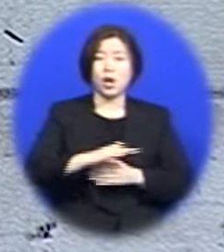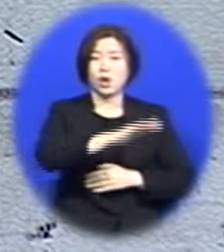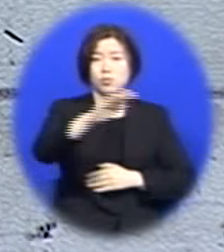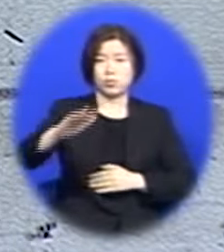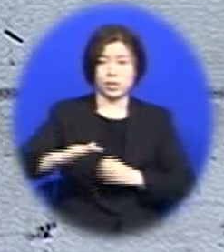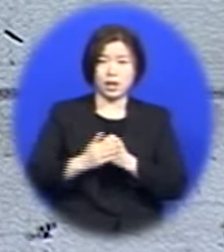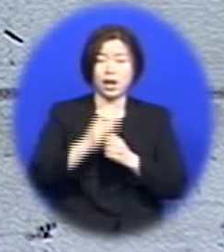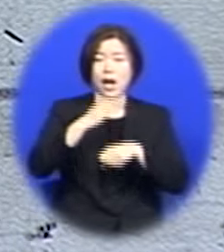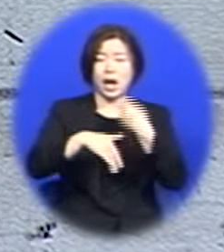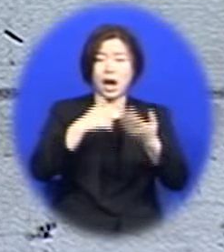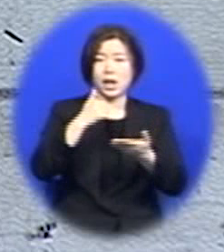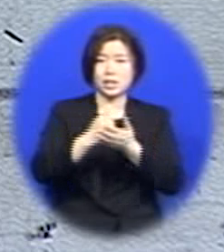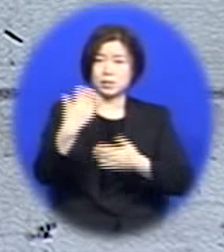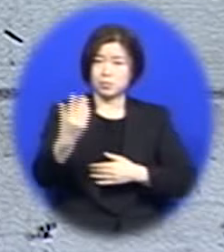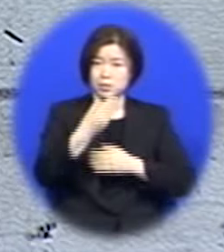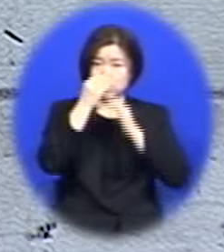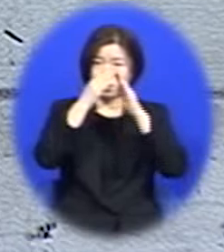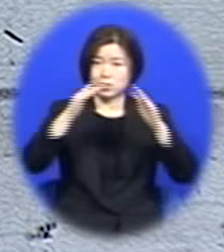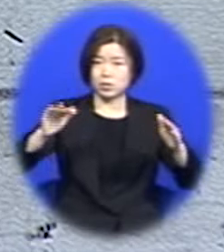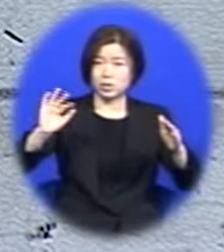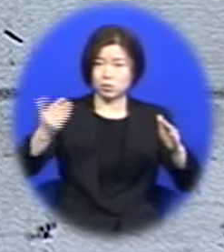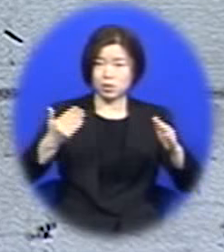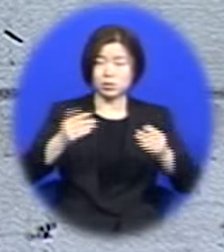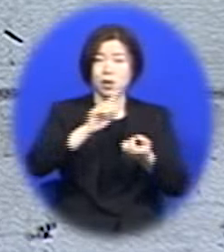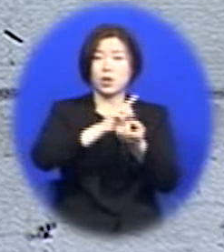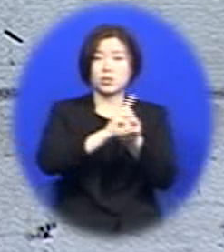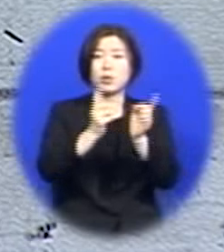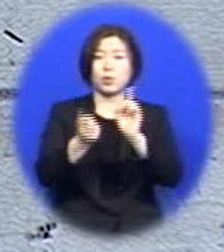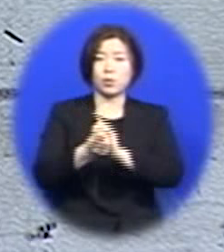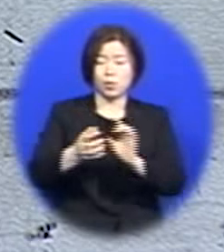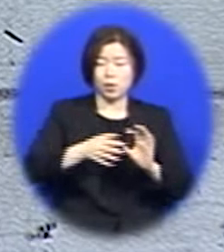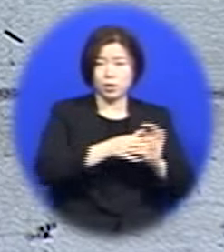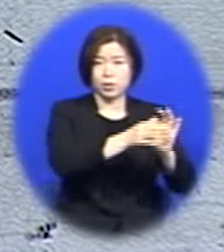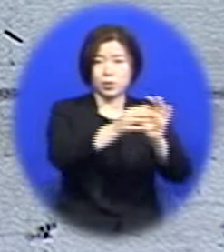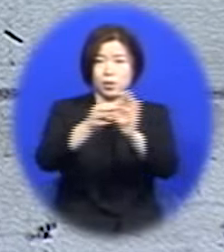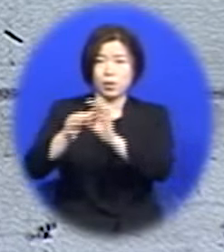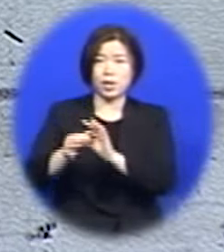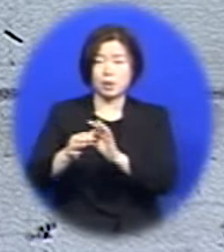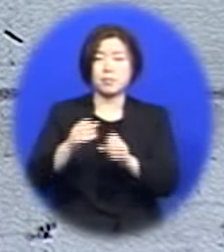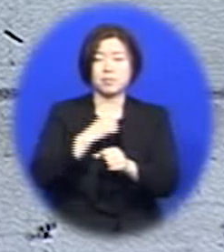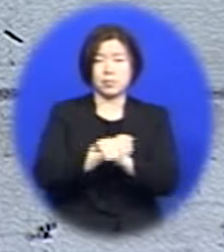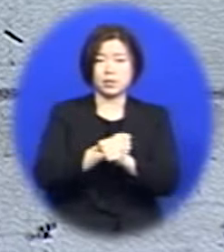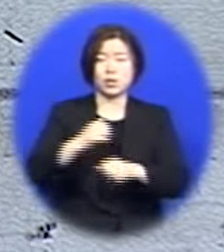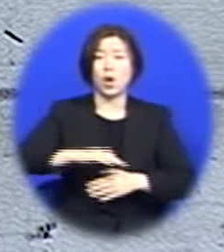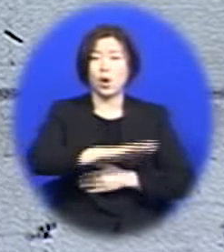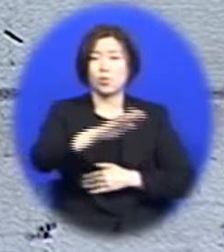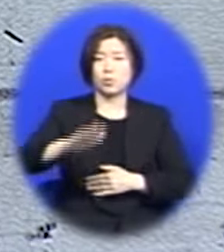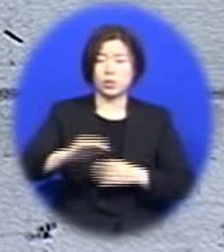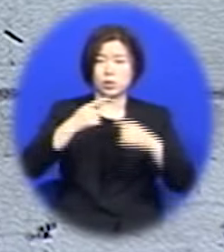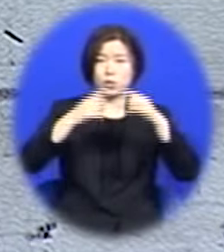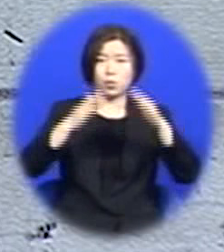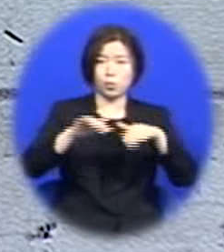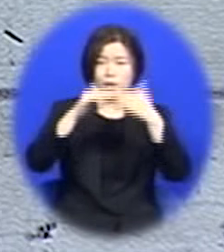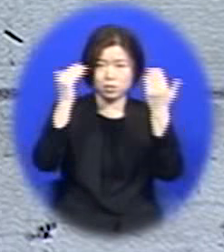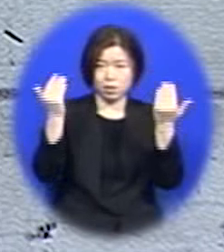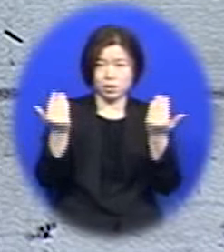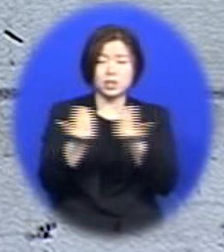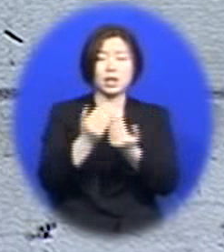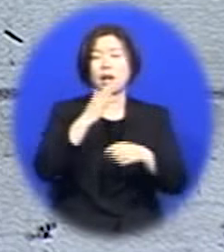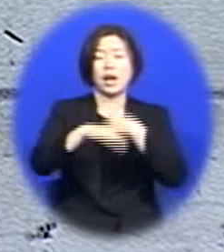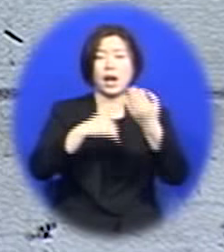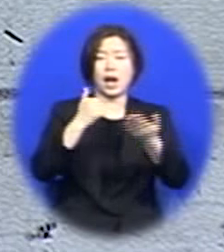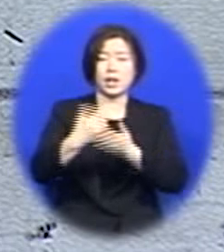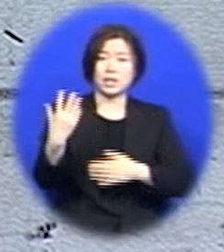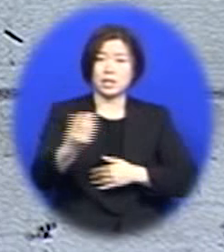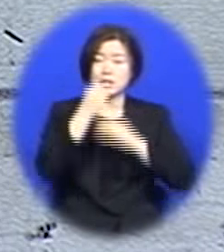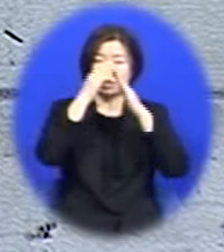우리가 하나님의 성전이 되어서 서로 연합하여 우리 교회 전체가 하나님의 성전이 되는